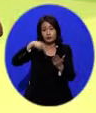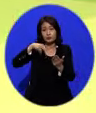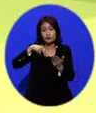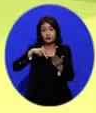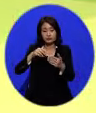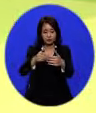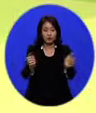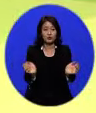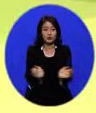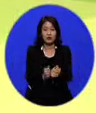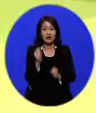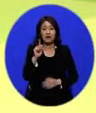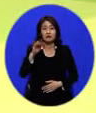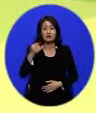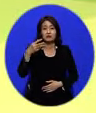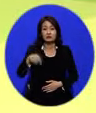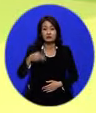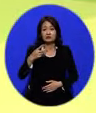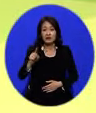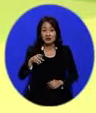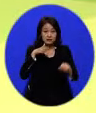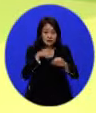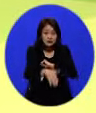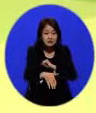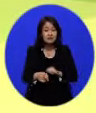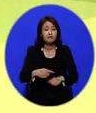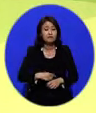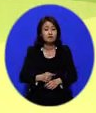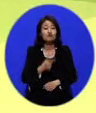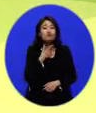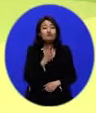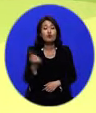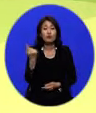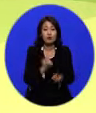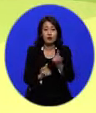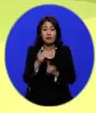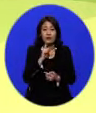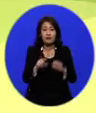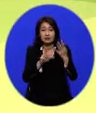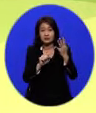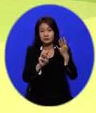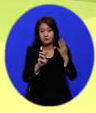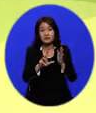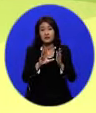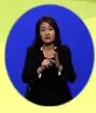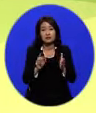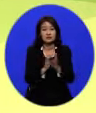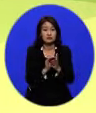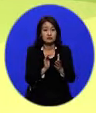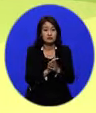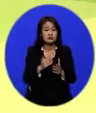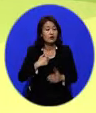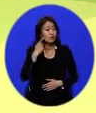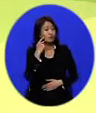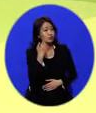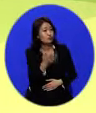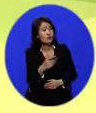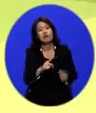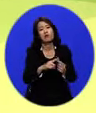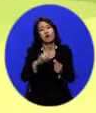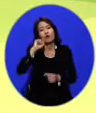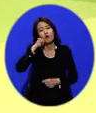그 동아리를 하브르타식으로 하겠다고 온 애들이 있었어요. 그날 시험이 끝난 날이에요. 4월 30일. 근데 그 친구들이 저한테 하는 말,